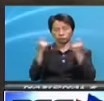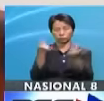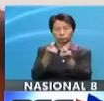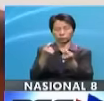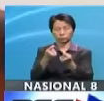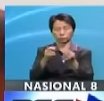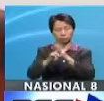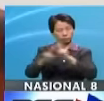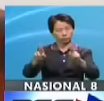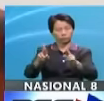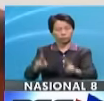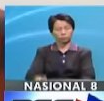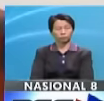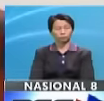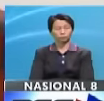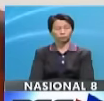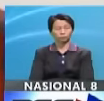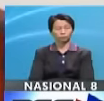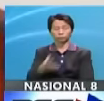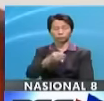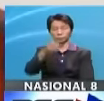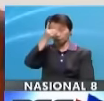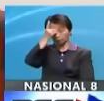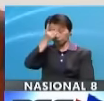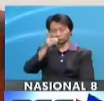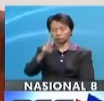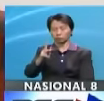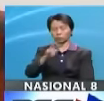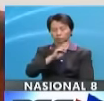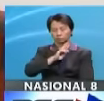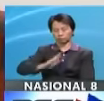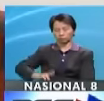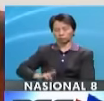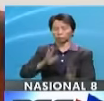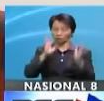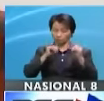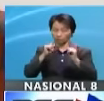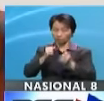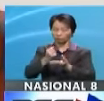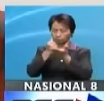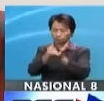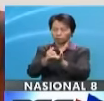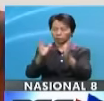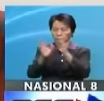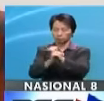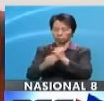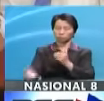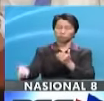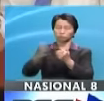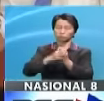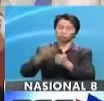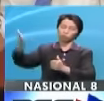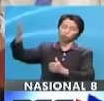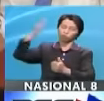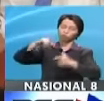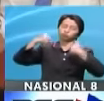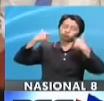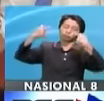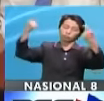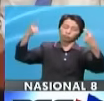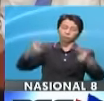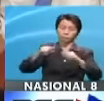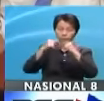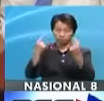kita. Dalam pada itu, Datuk K. Rajagopal berharap dapat membantu Sarawak mengembalikan zaman kegemilangan